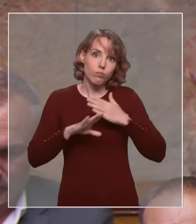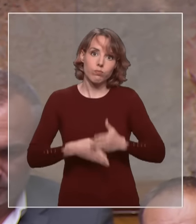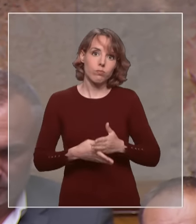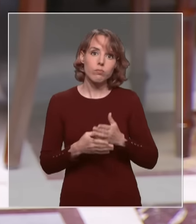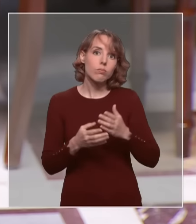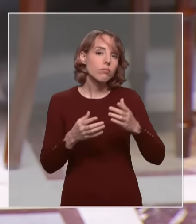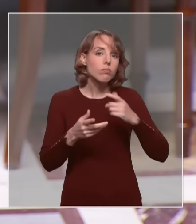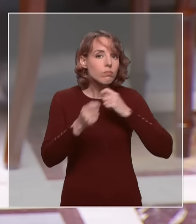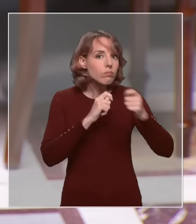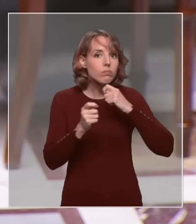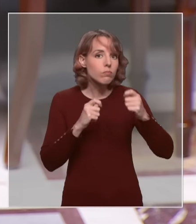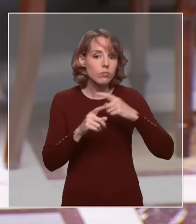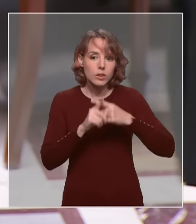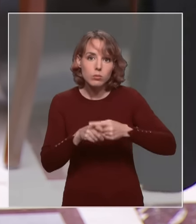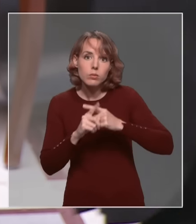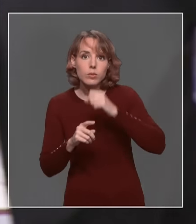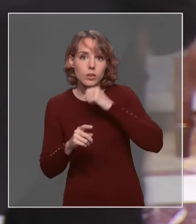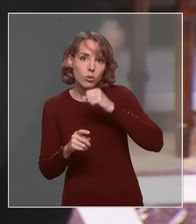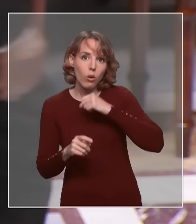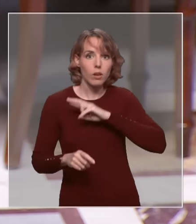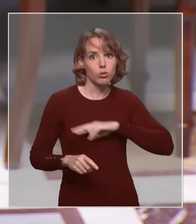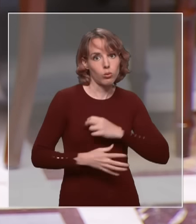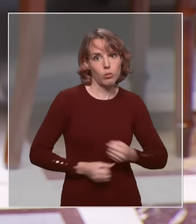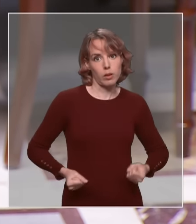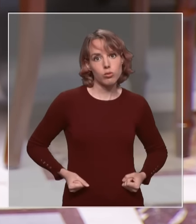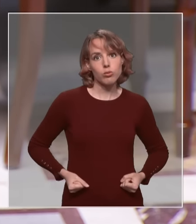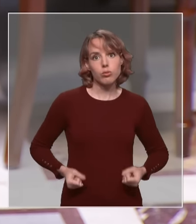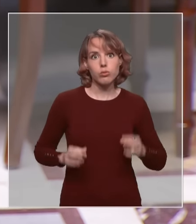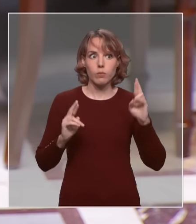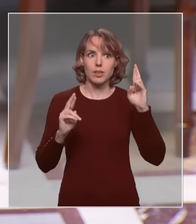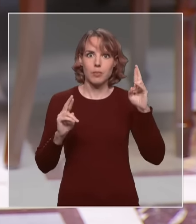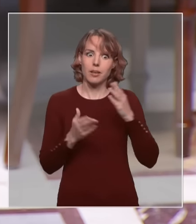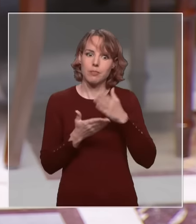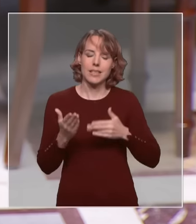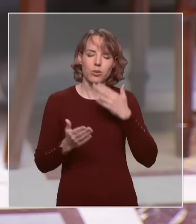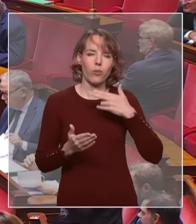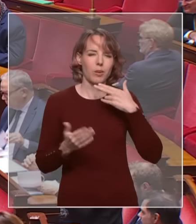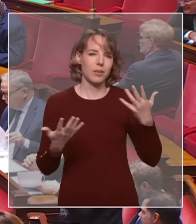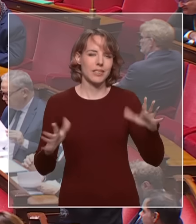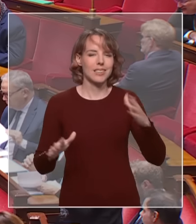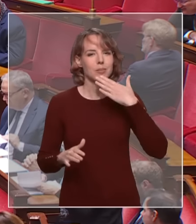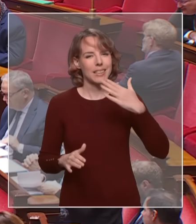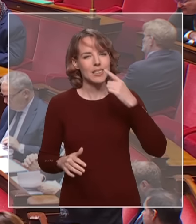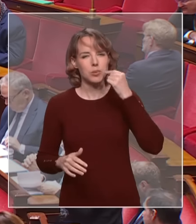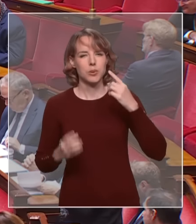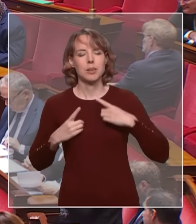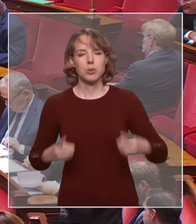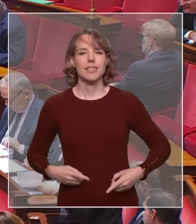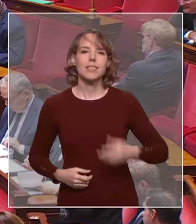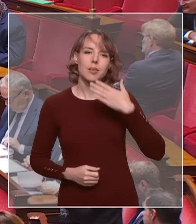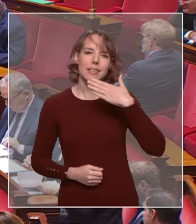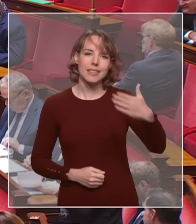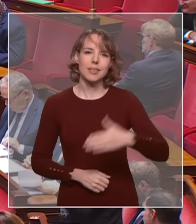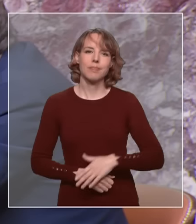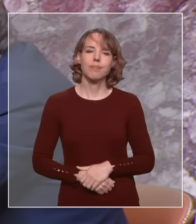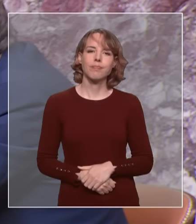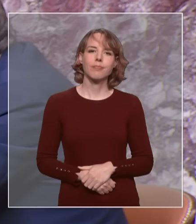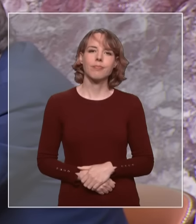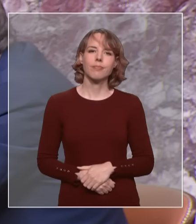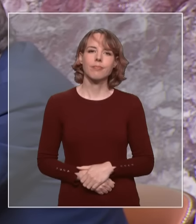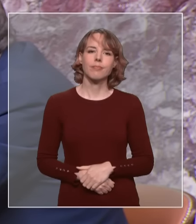des négociations seniors et assurance chômage, quand je l'espère, elles seront finalisées mi-novembre. Merci, monsieur le député. Merci beaucoup, madame la